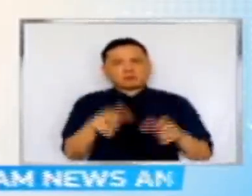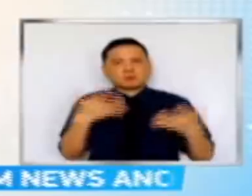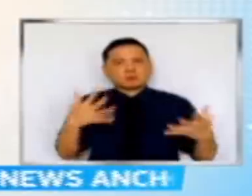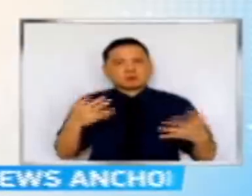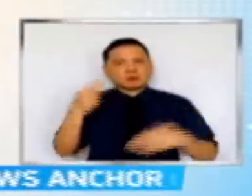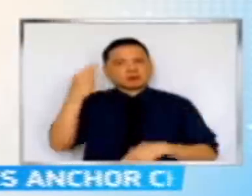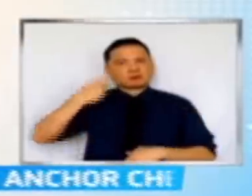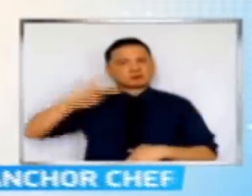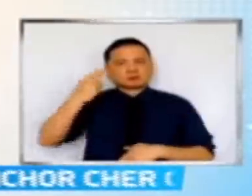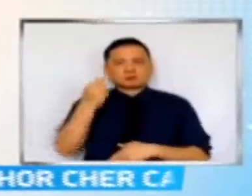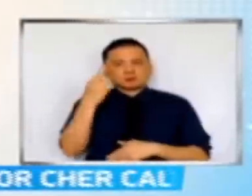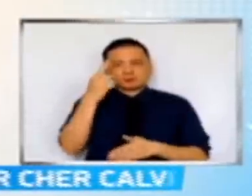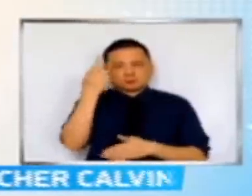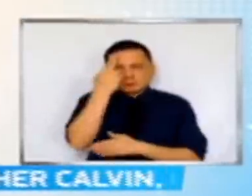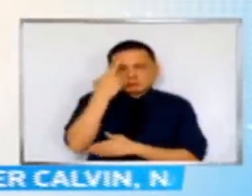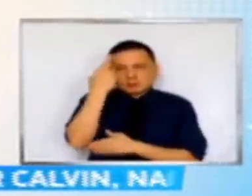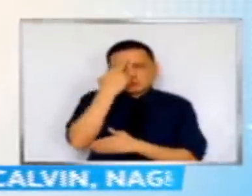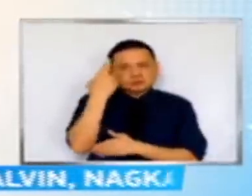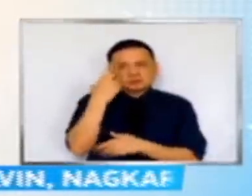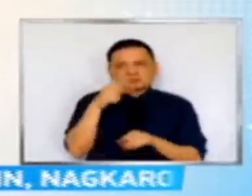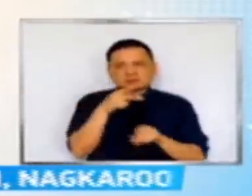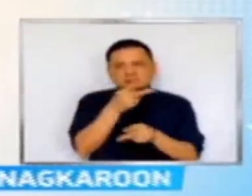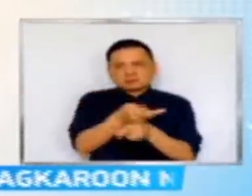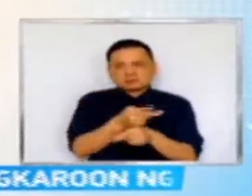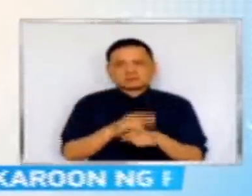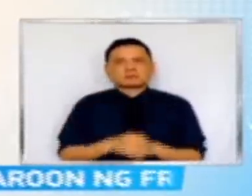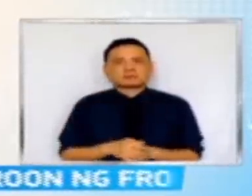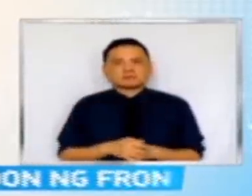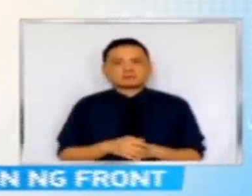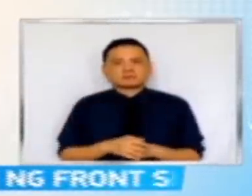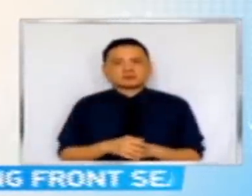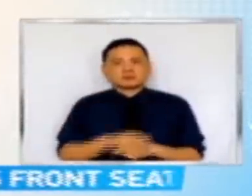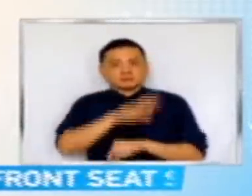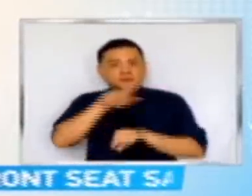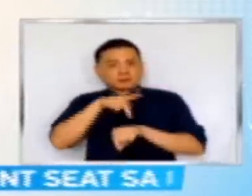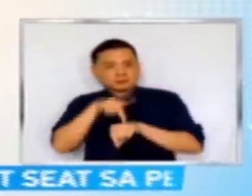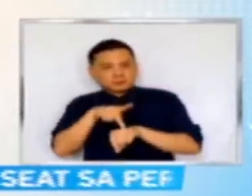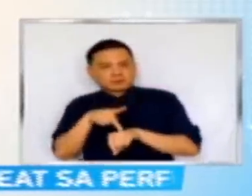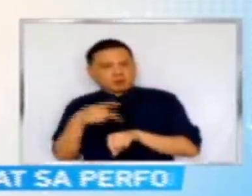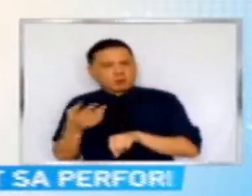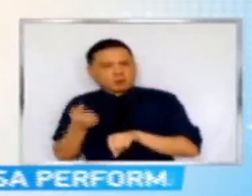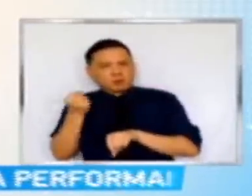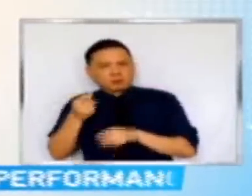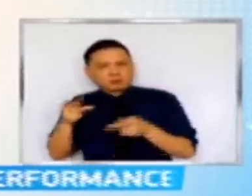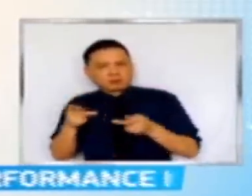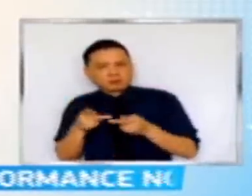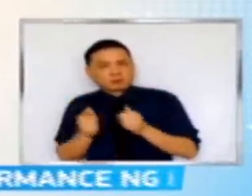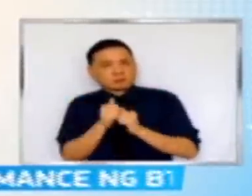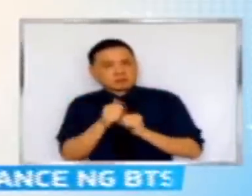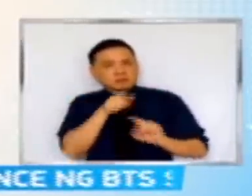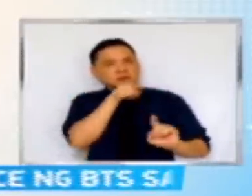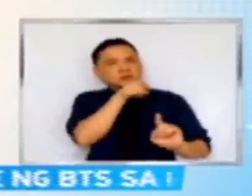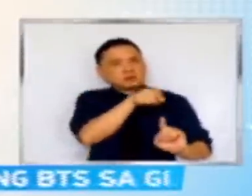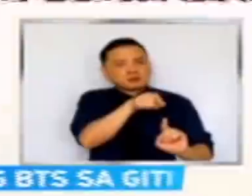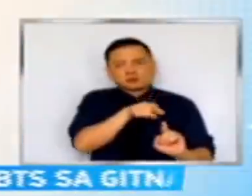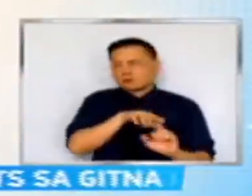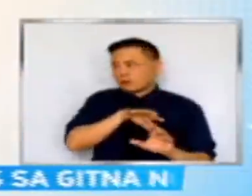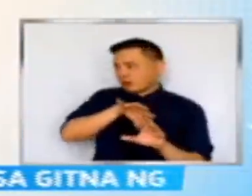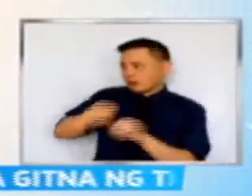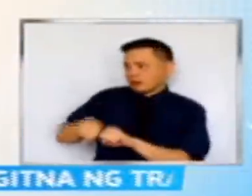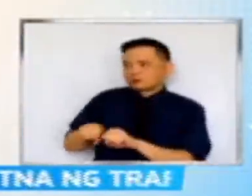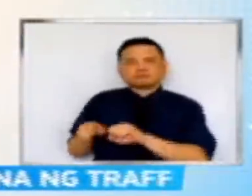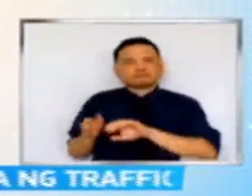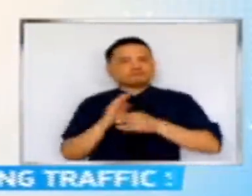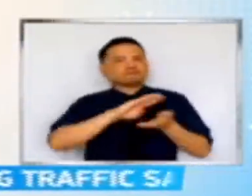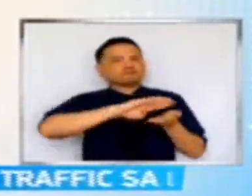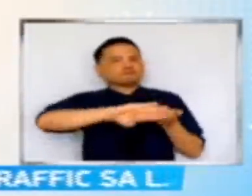karapatan ng Pilipinas na gawin ang gusto nito at ang China ang nagtitrespass o nangihimasok sa teritoryo. Sabi naman ng